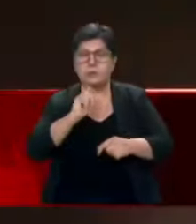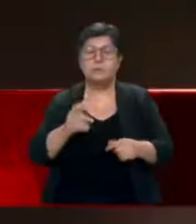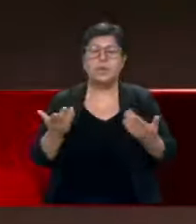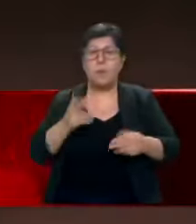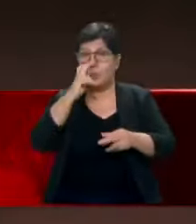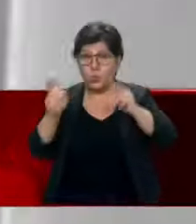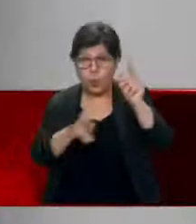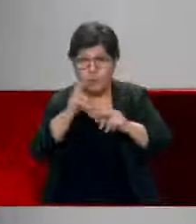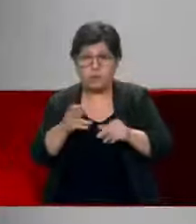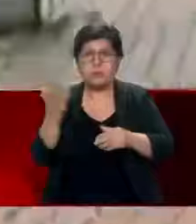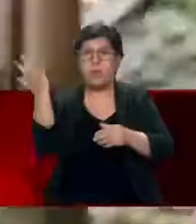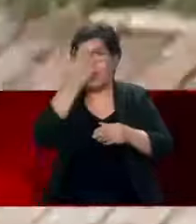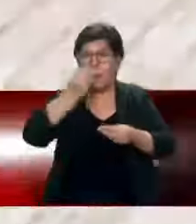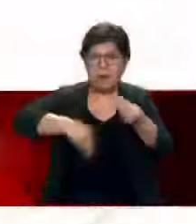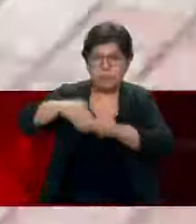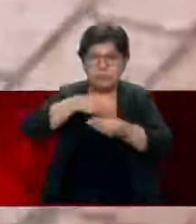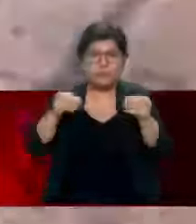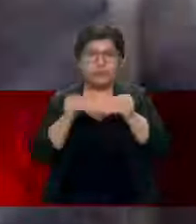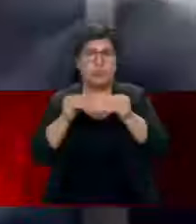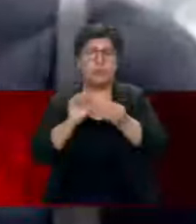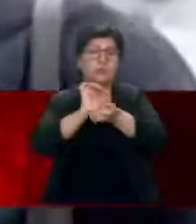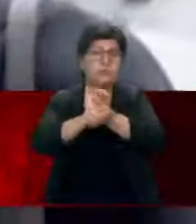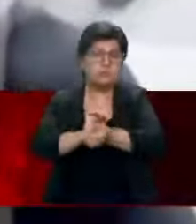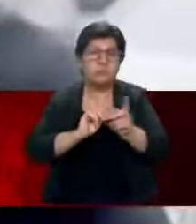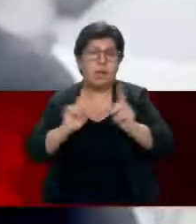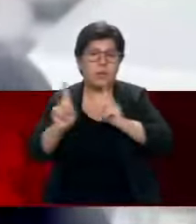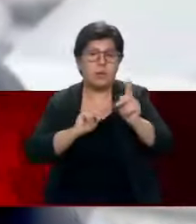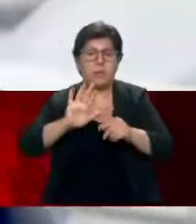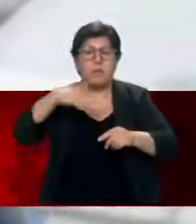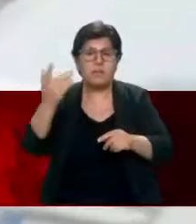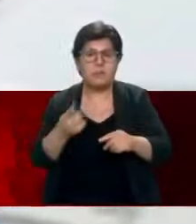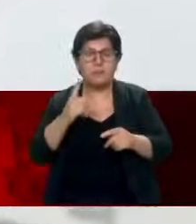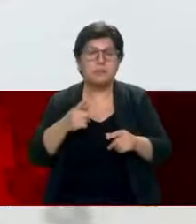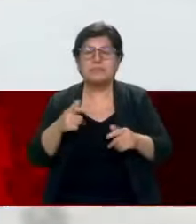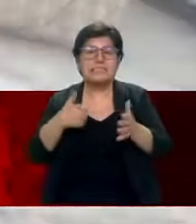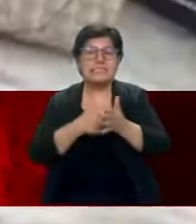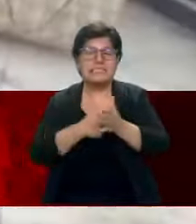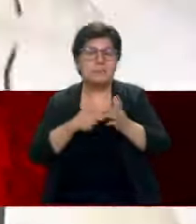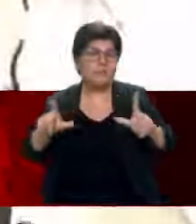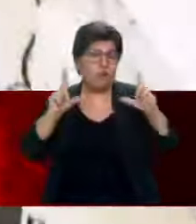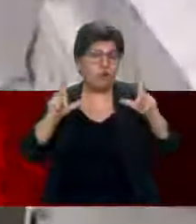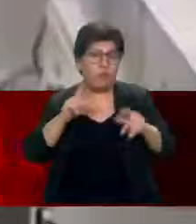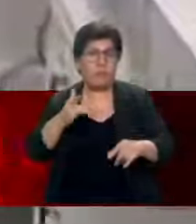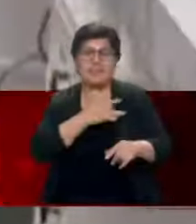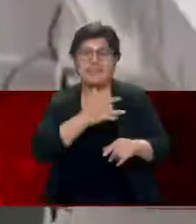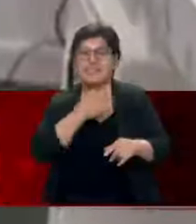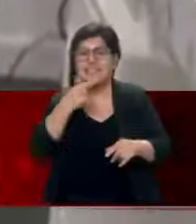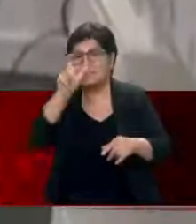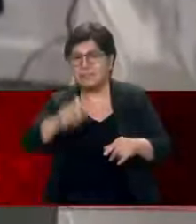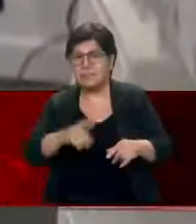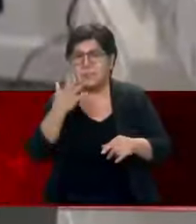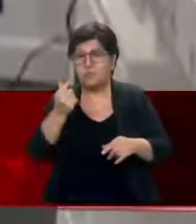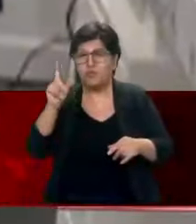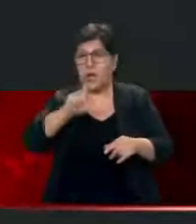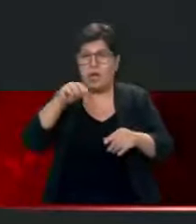Ama dolandırıcılık ve kara para aklama suçlamalarıyla tutuklu yargılanan başka bir fenomen Nihal Can'dan 5,5 ayda